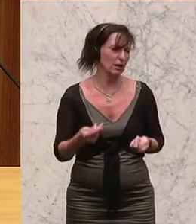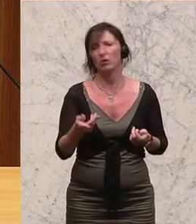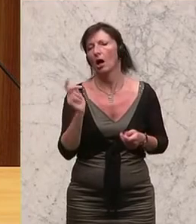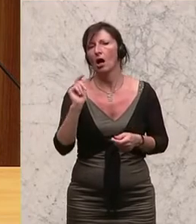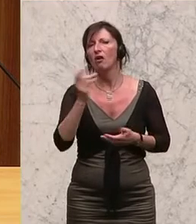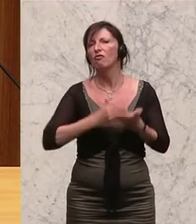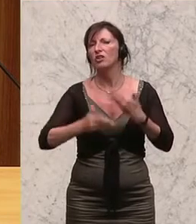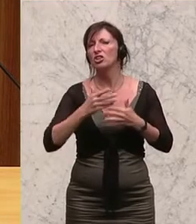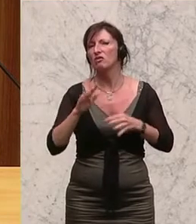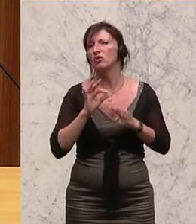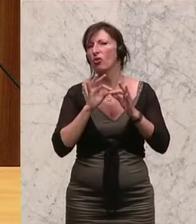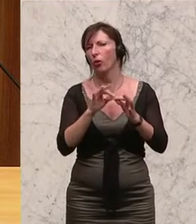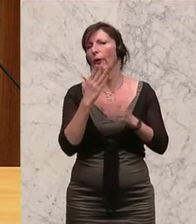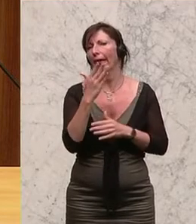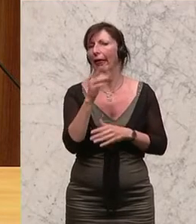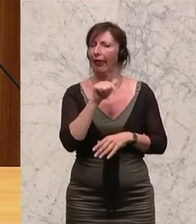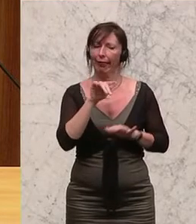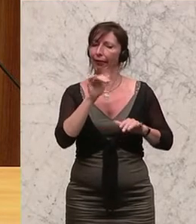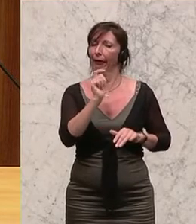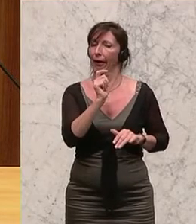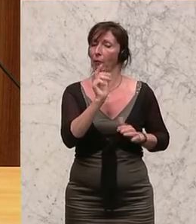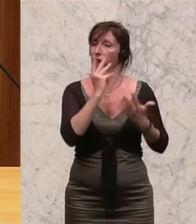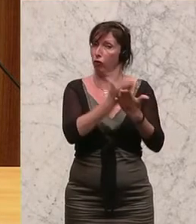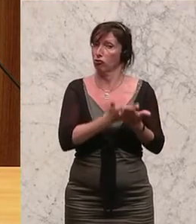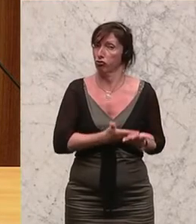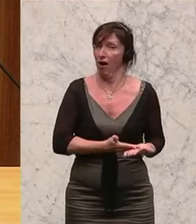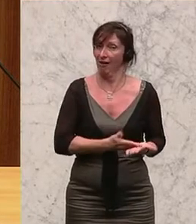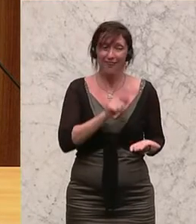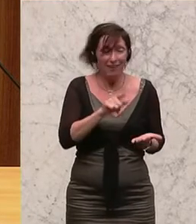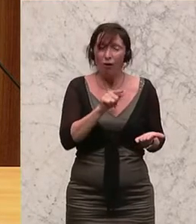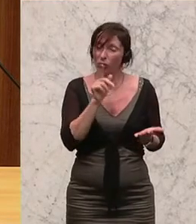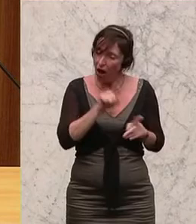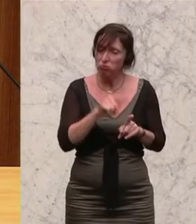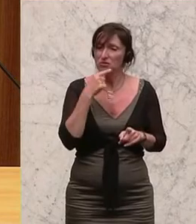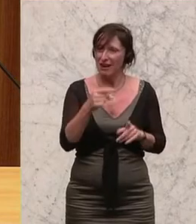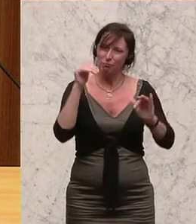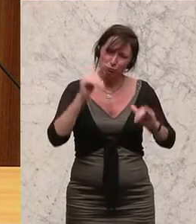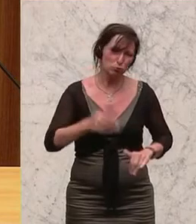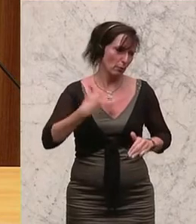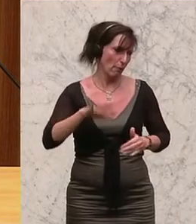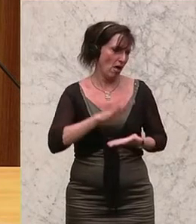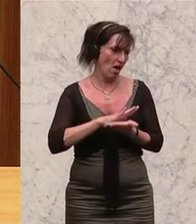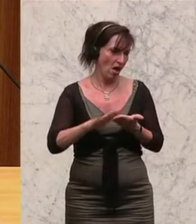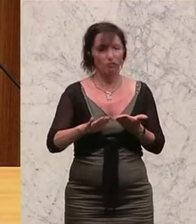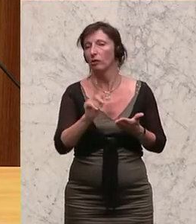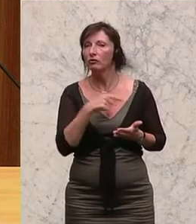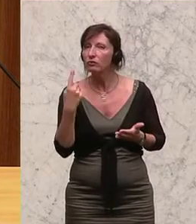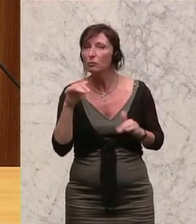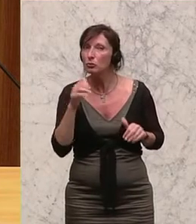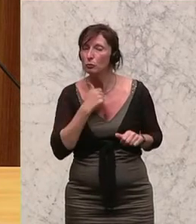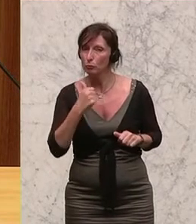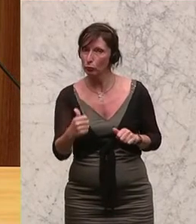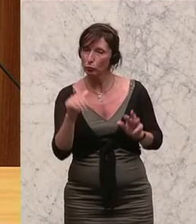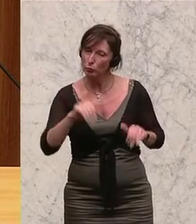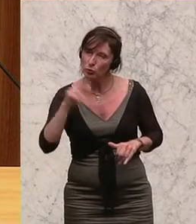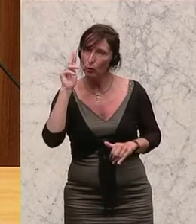Wirtschaftstreuhänder, drastisch vereinfachen. Wir müssen den Mut haben, uns auch einmal darüber Gedanken zu machen, ob nicht